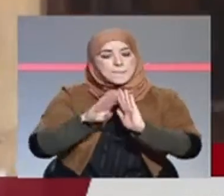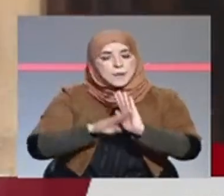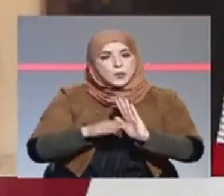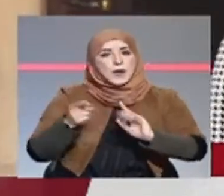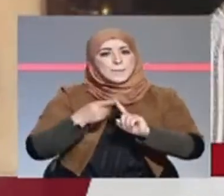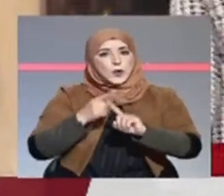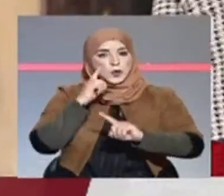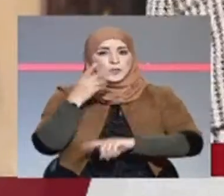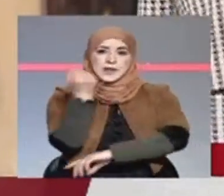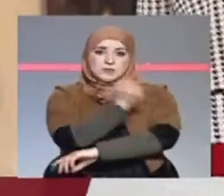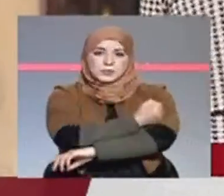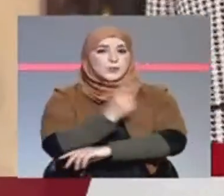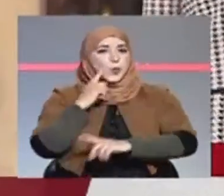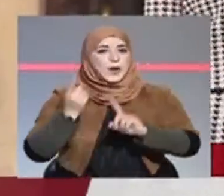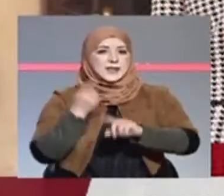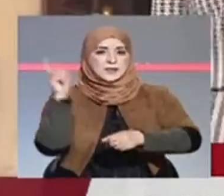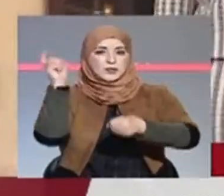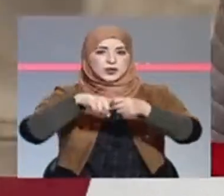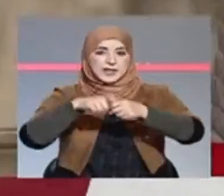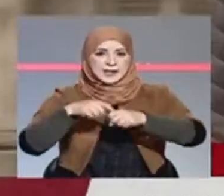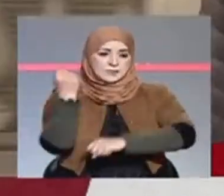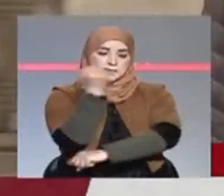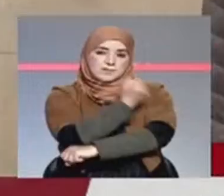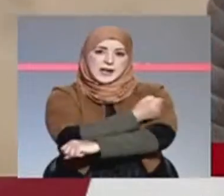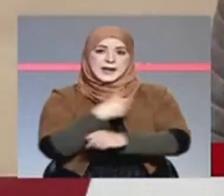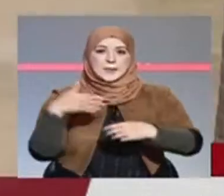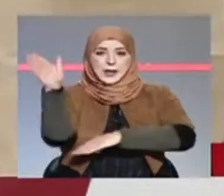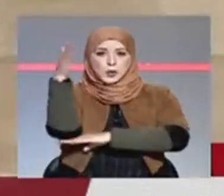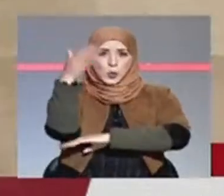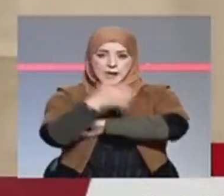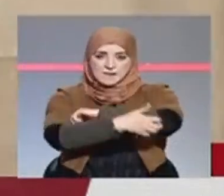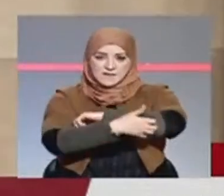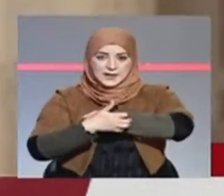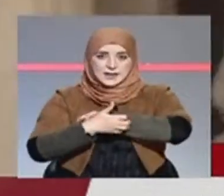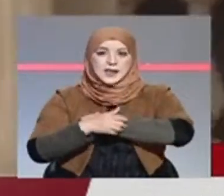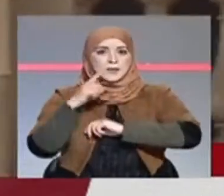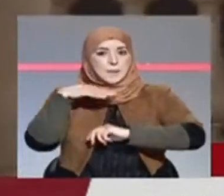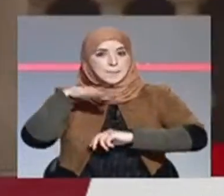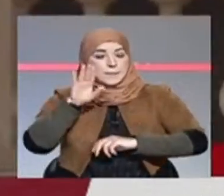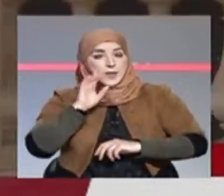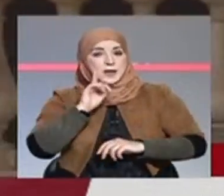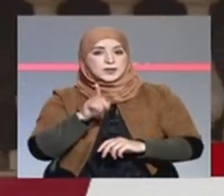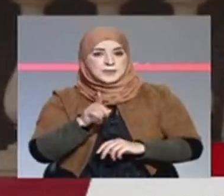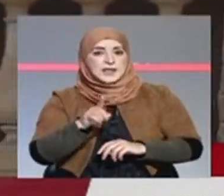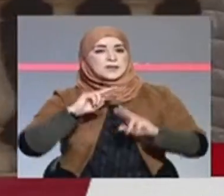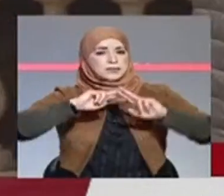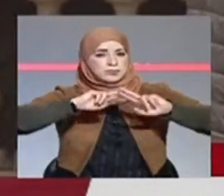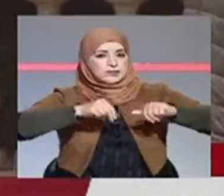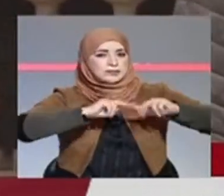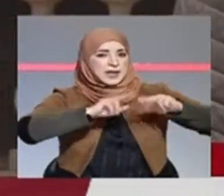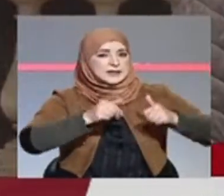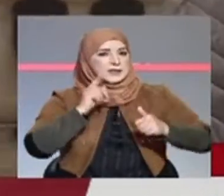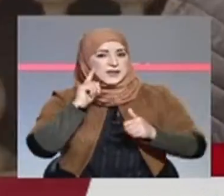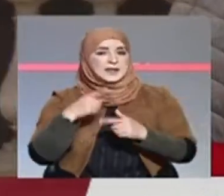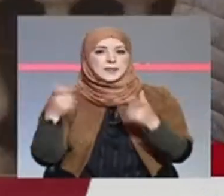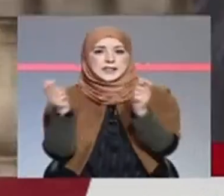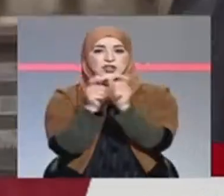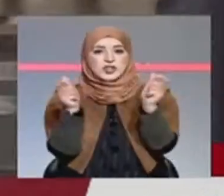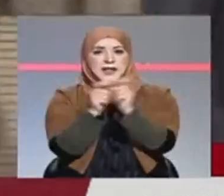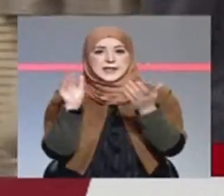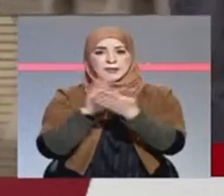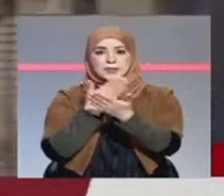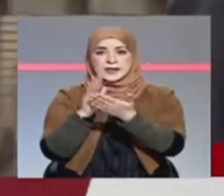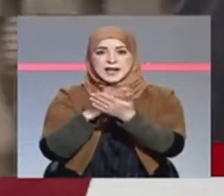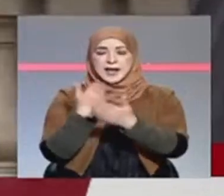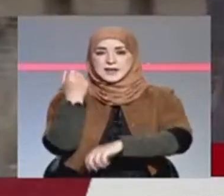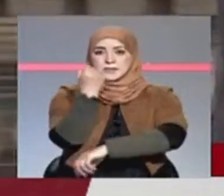والخاص بمشاركه اللقاحات مع الدول الفقيره الا انها تبرم ت وابرمت اتفاقات خاصه مع شركات تصنيع الادويه